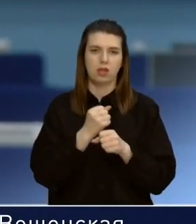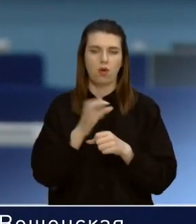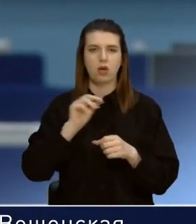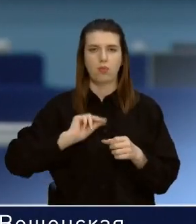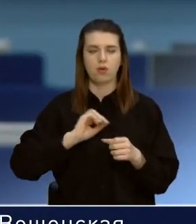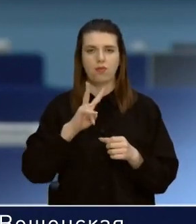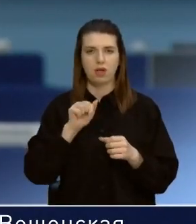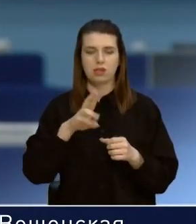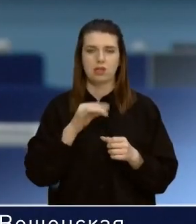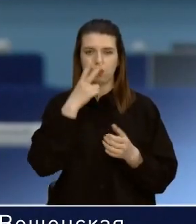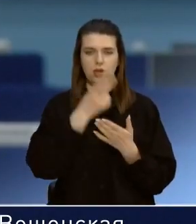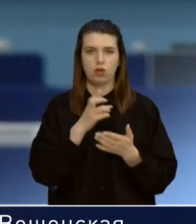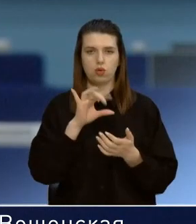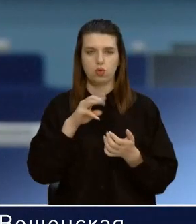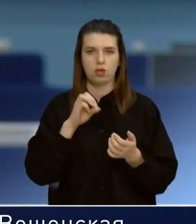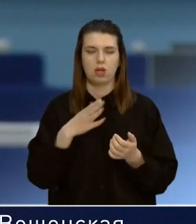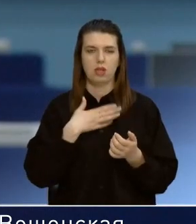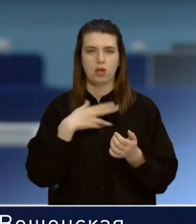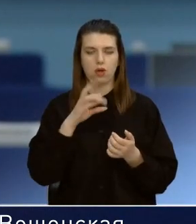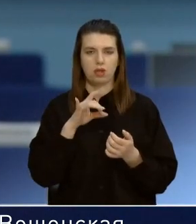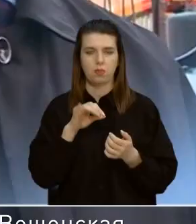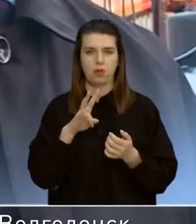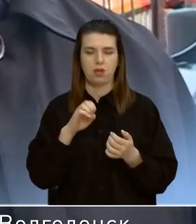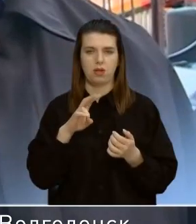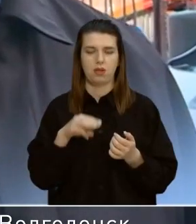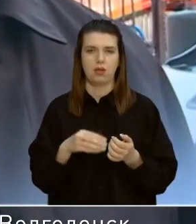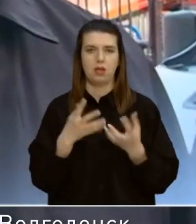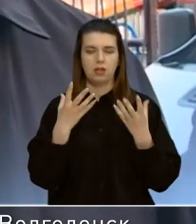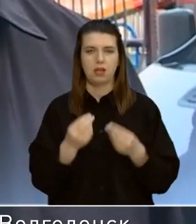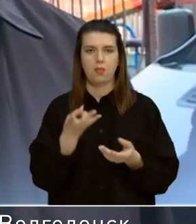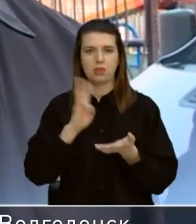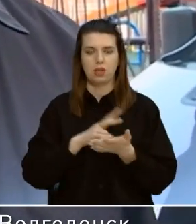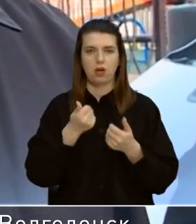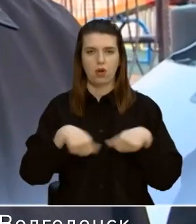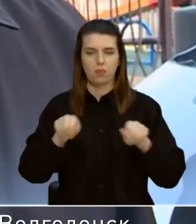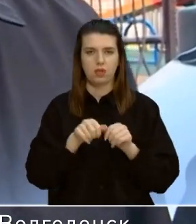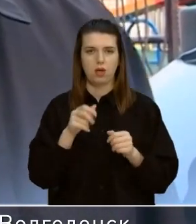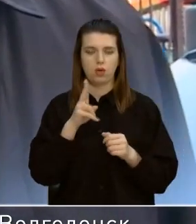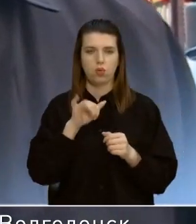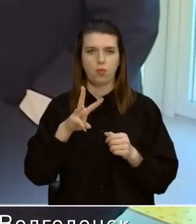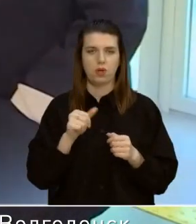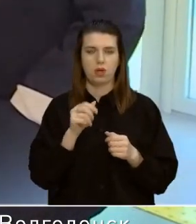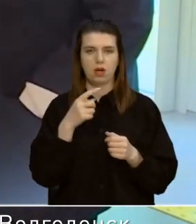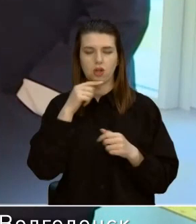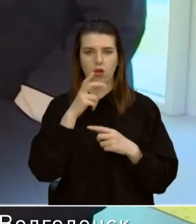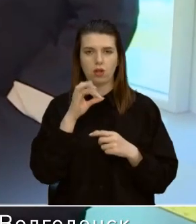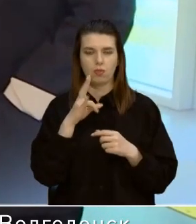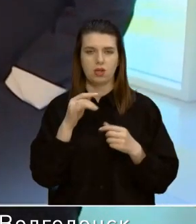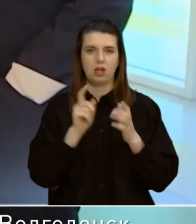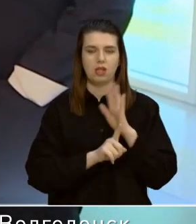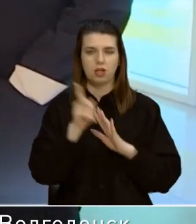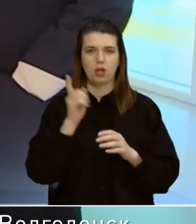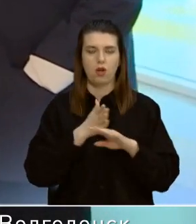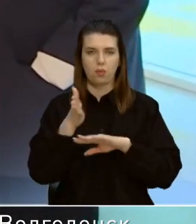о работе властей, смотрите в сюжете наших корреспондентов. День постоянной комиссии Гордумы по экономическому развитию начался